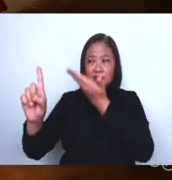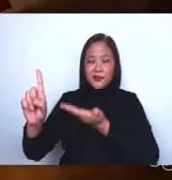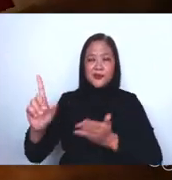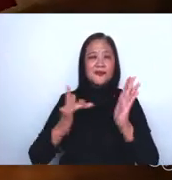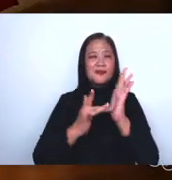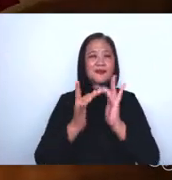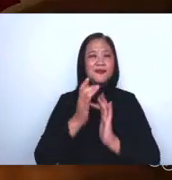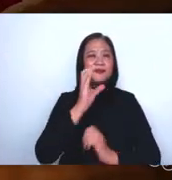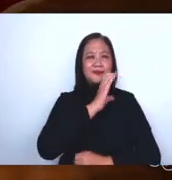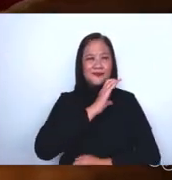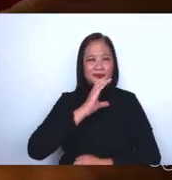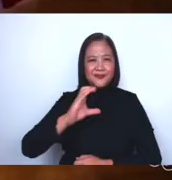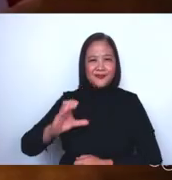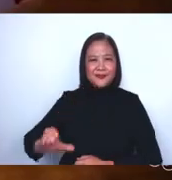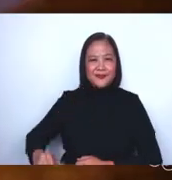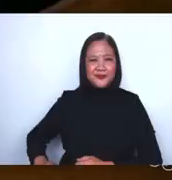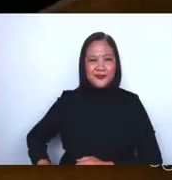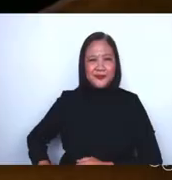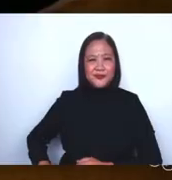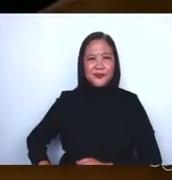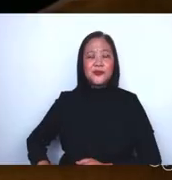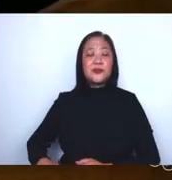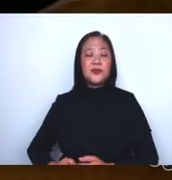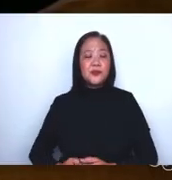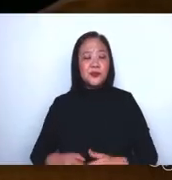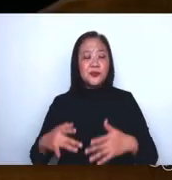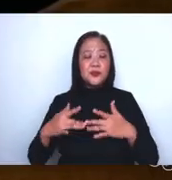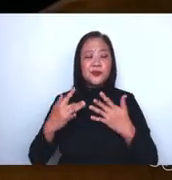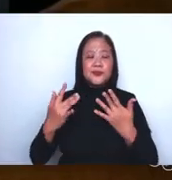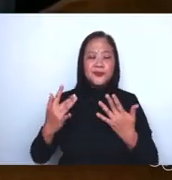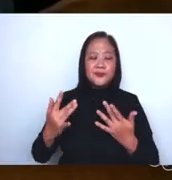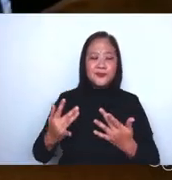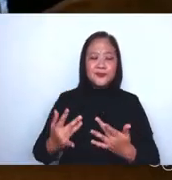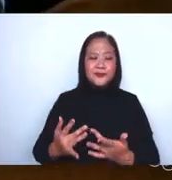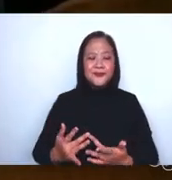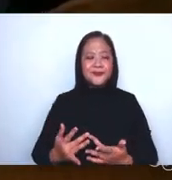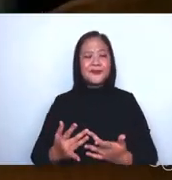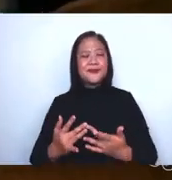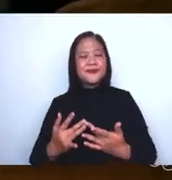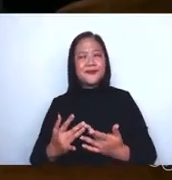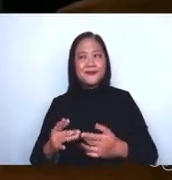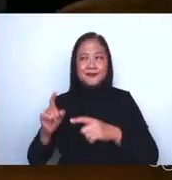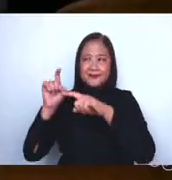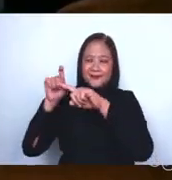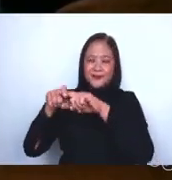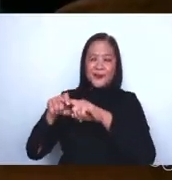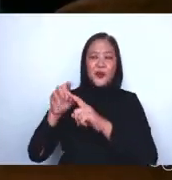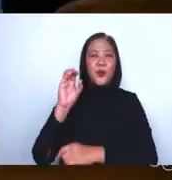Yeah.